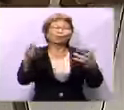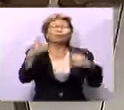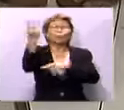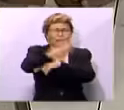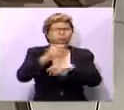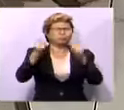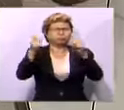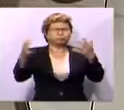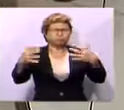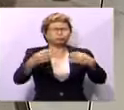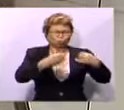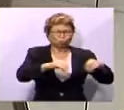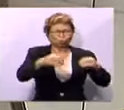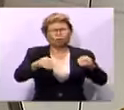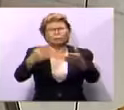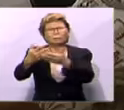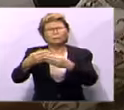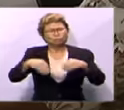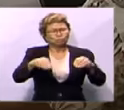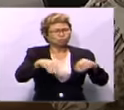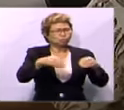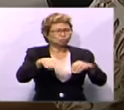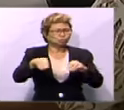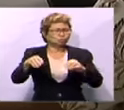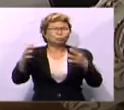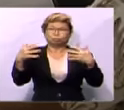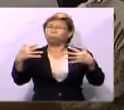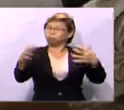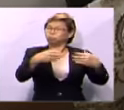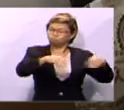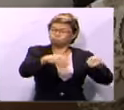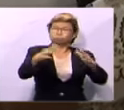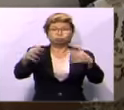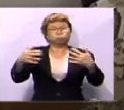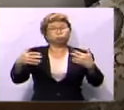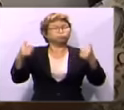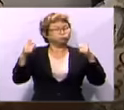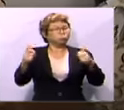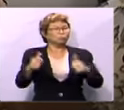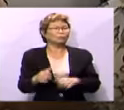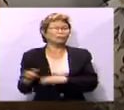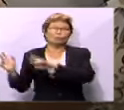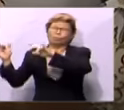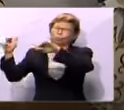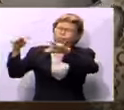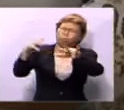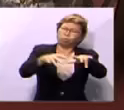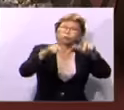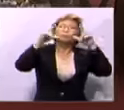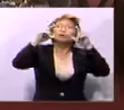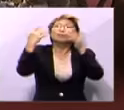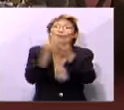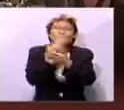dan jualan masing-masing pun mendapat orang kata sambutan lah. Dengan pengunjung pun ramai yang muka-muka